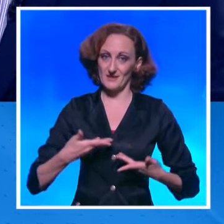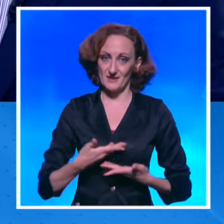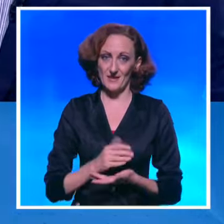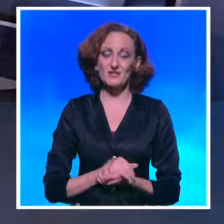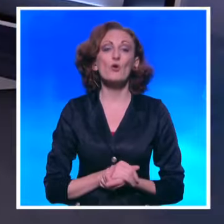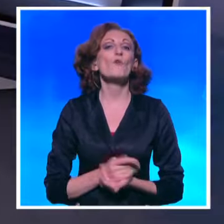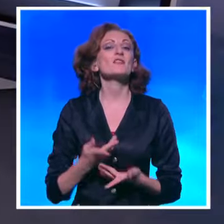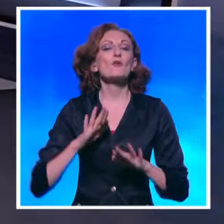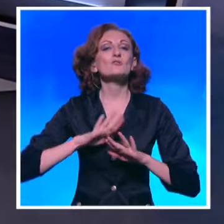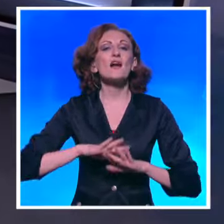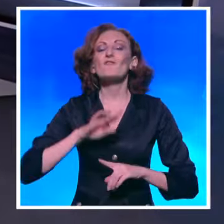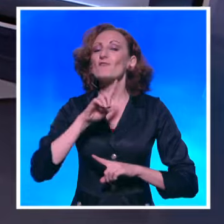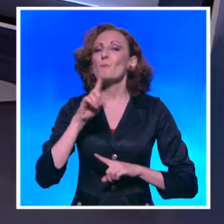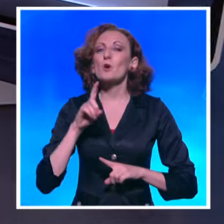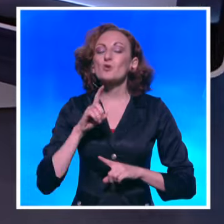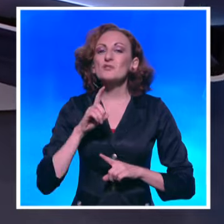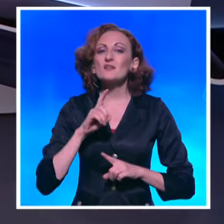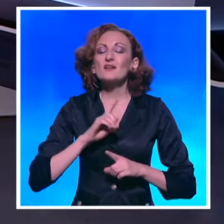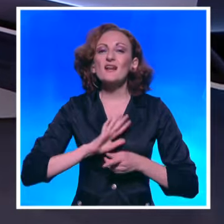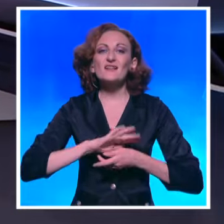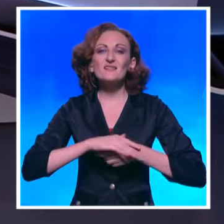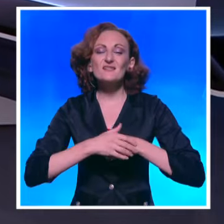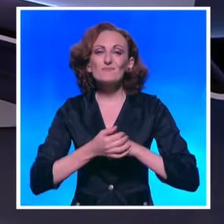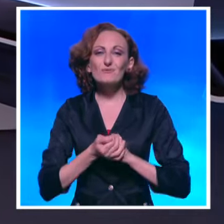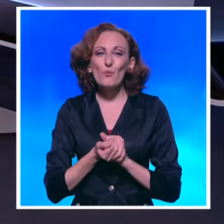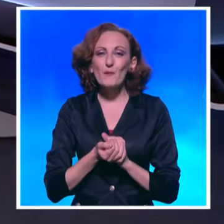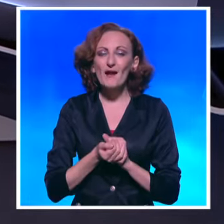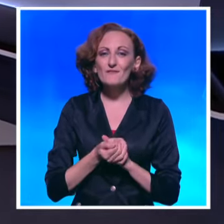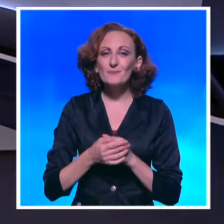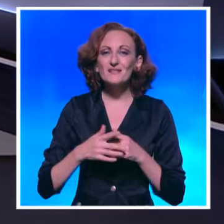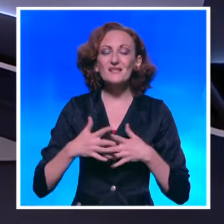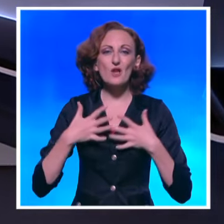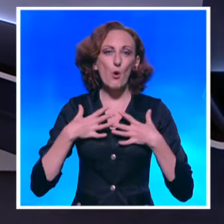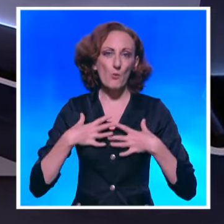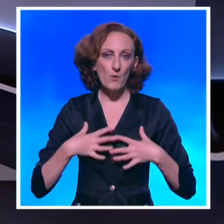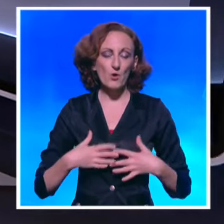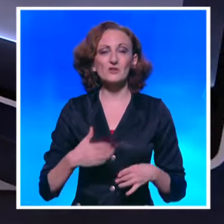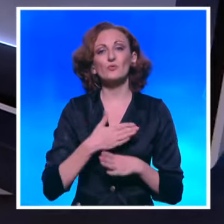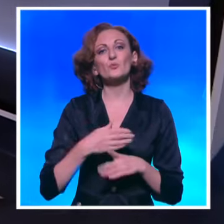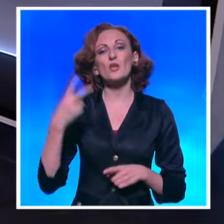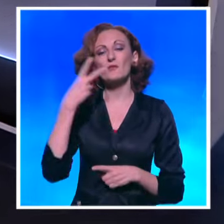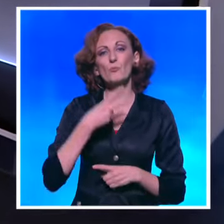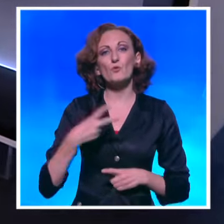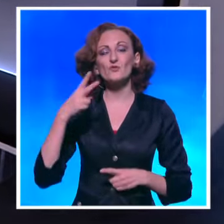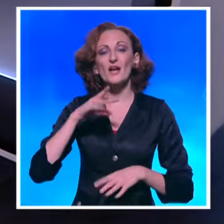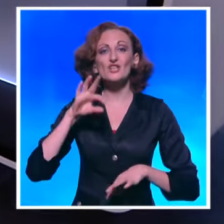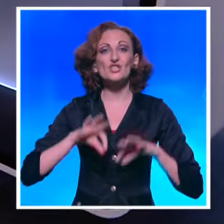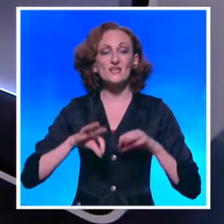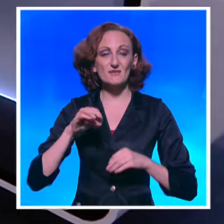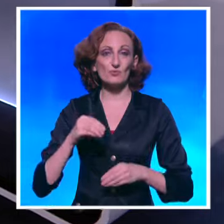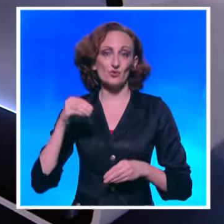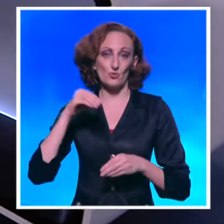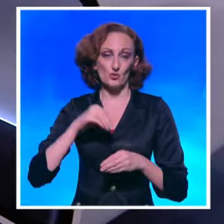остава този въпрос, как да се преодолее тази умора от постоянно повтарящи се избори, дори и участници,